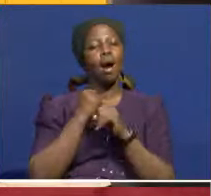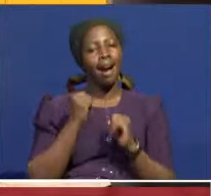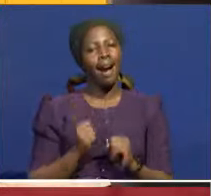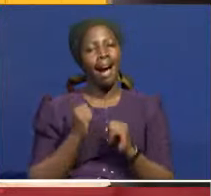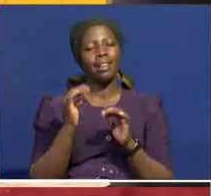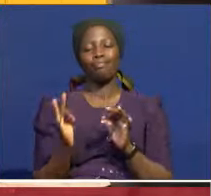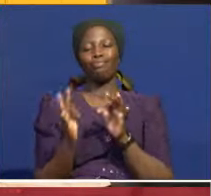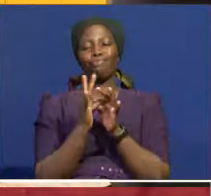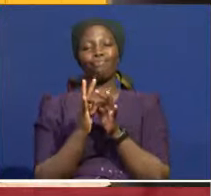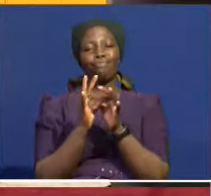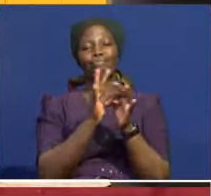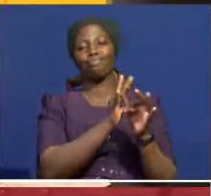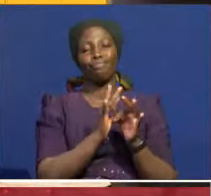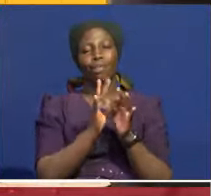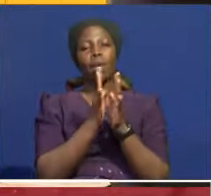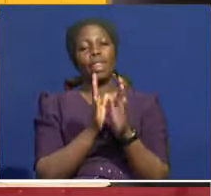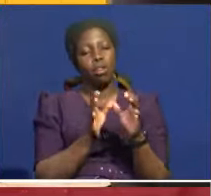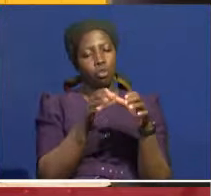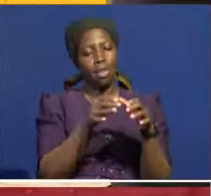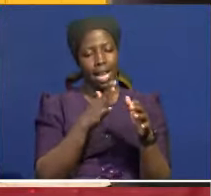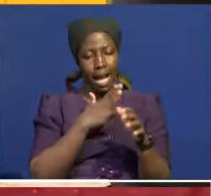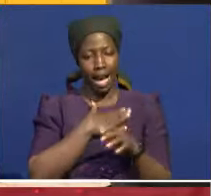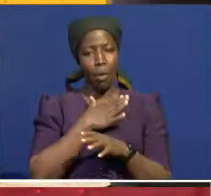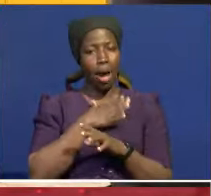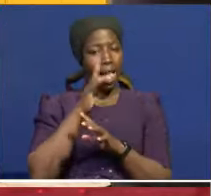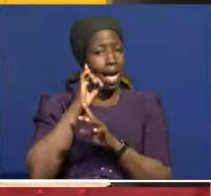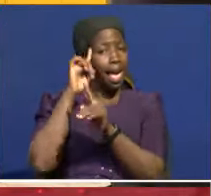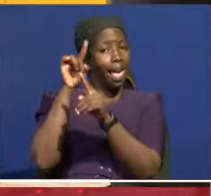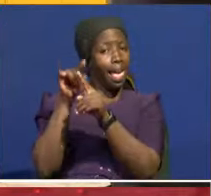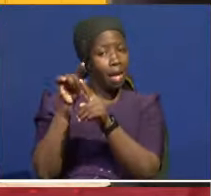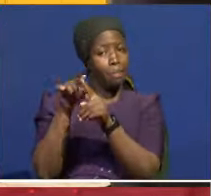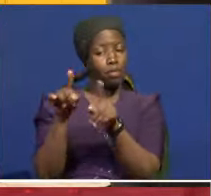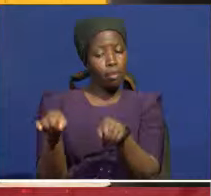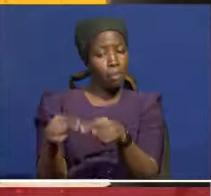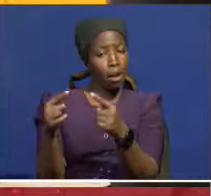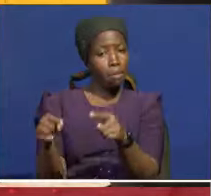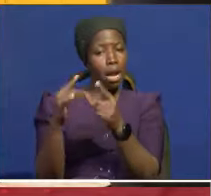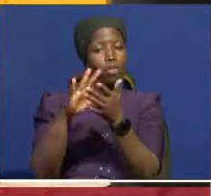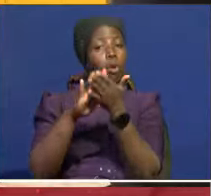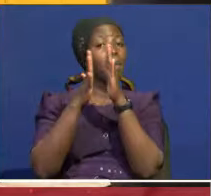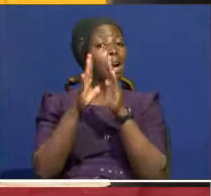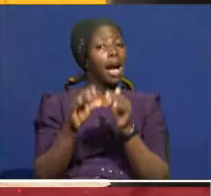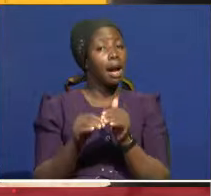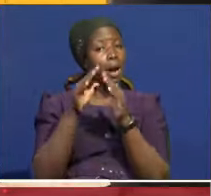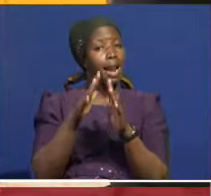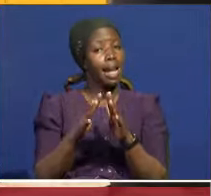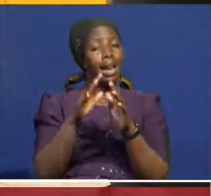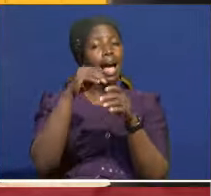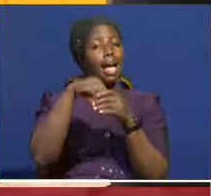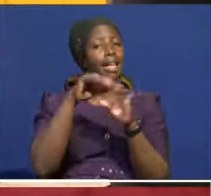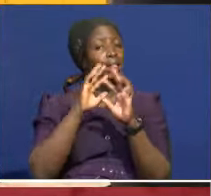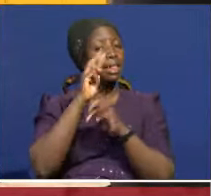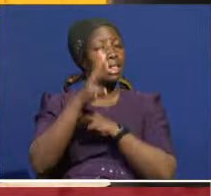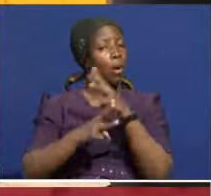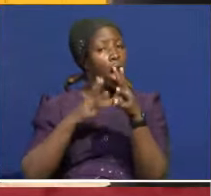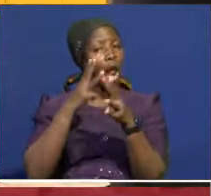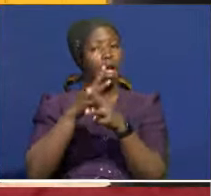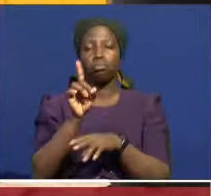na jamii. Haja yetu sio kupigana kuwa kiongozi wa dunia, lakini